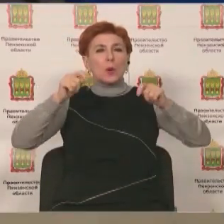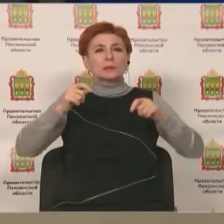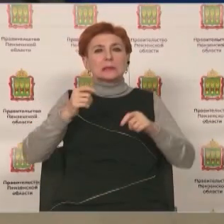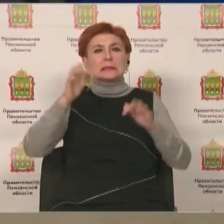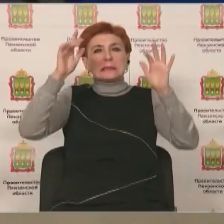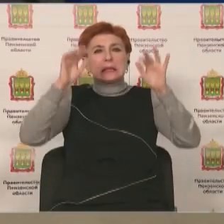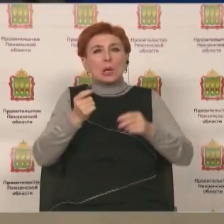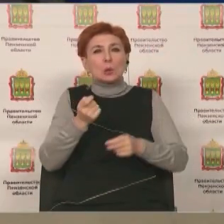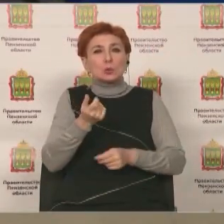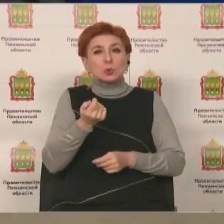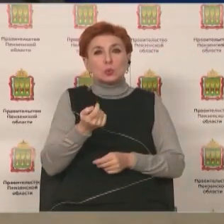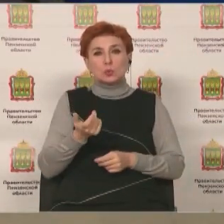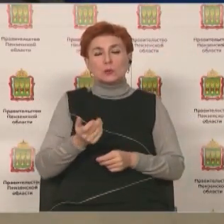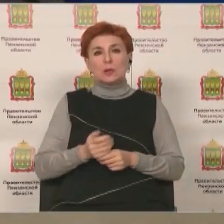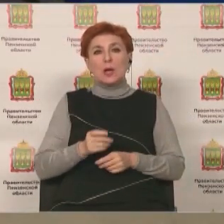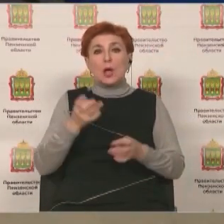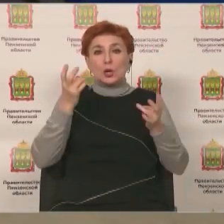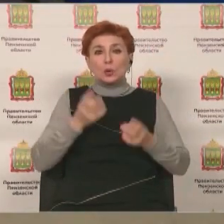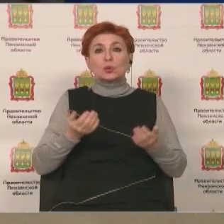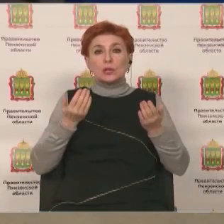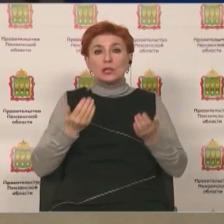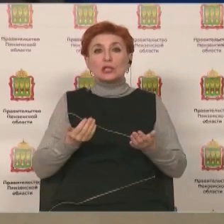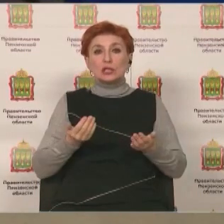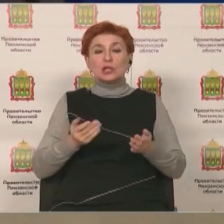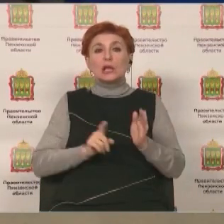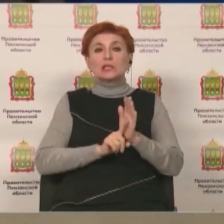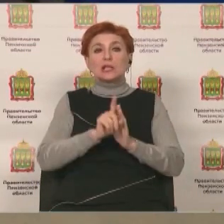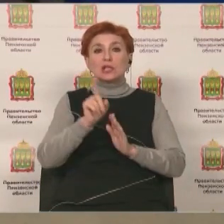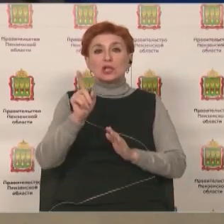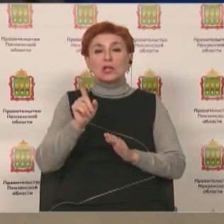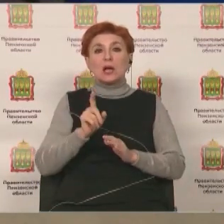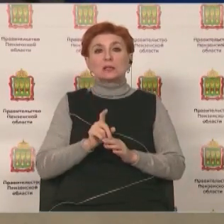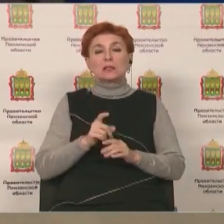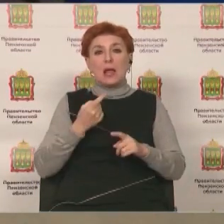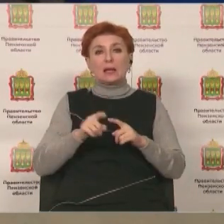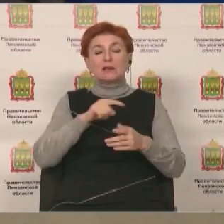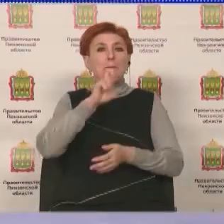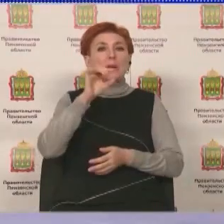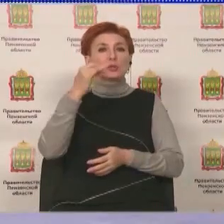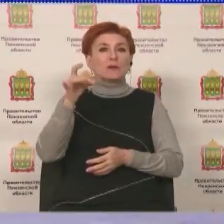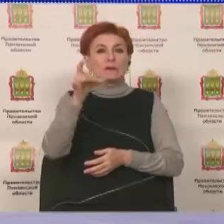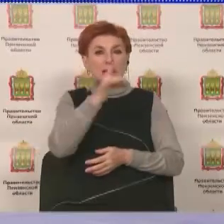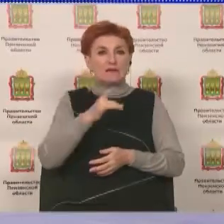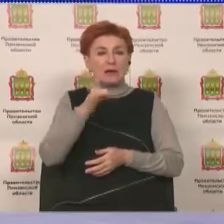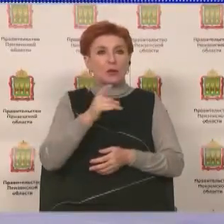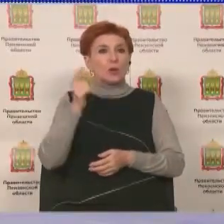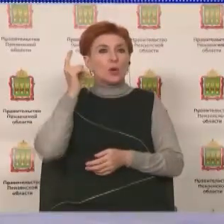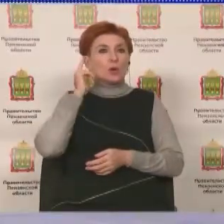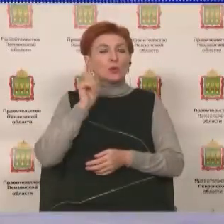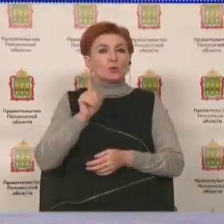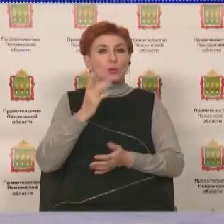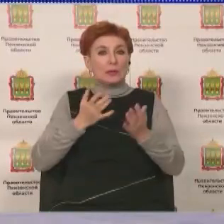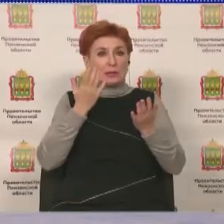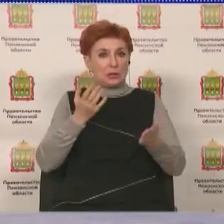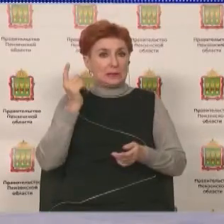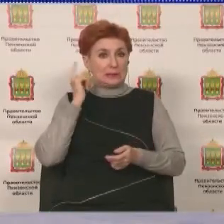снегом что-то присыпало. Поэтому надо уже сейчас начинать этим вопросом заниматься. Я думаю, что сейчас, если он